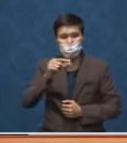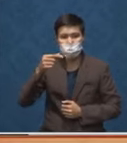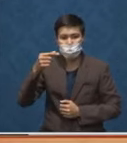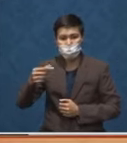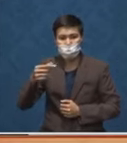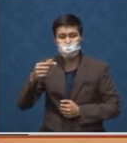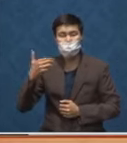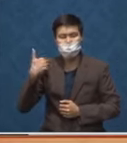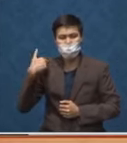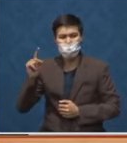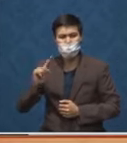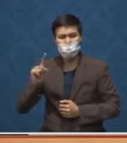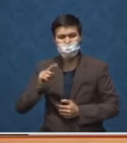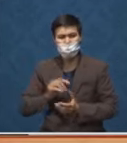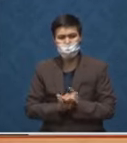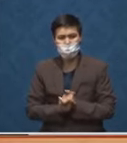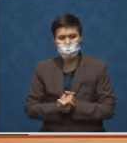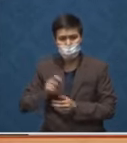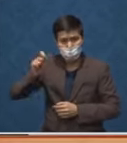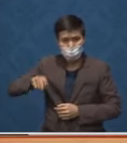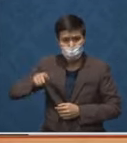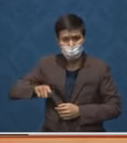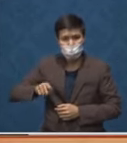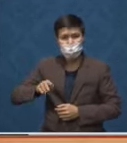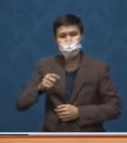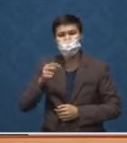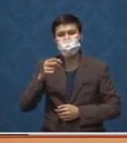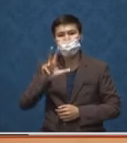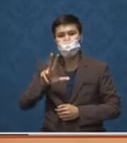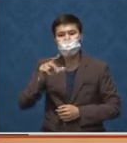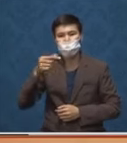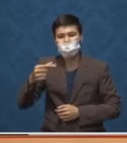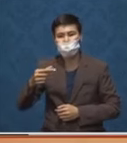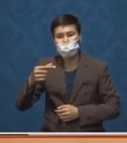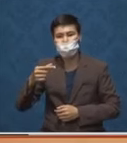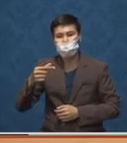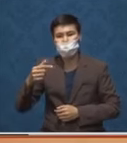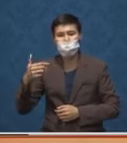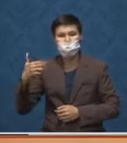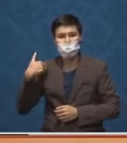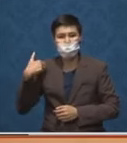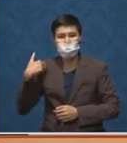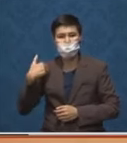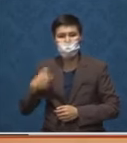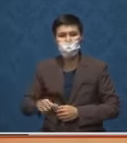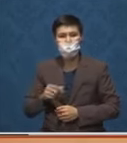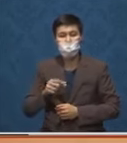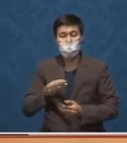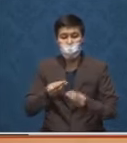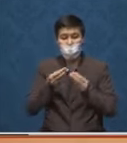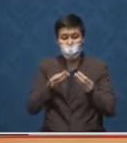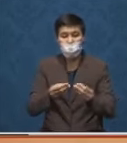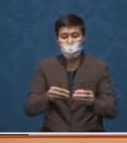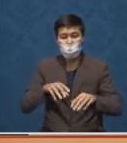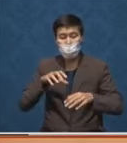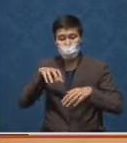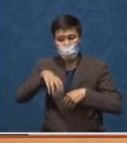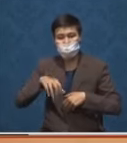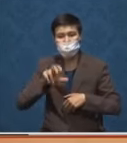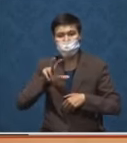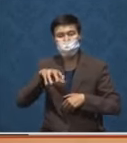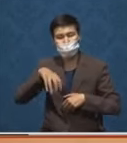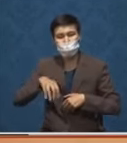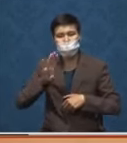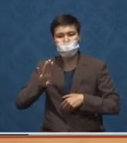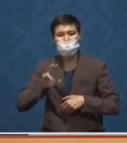พูดแบบนี้แหละค่ะว่าตอนนั้นเนี่ยประมูลขึ้น 3G มีคลื่น3ล็อตให้3เจ้าเท่ากับว่าไม่ได้มีการประมูลเป็นการแจ